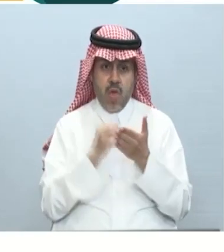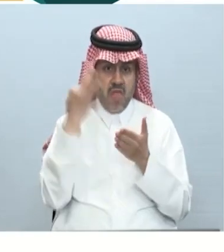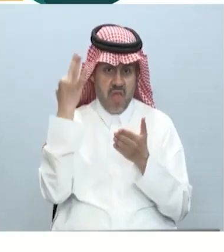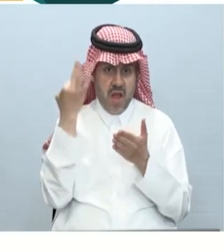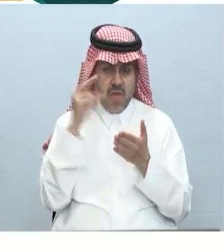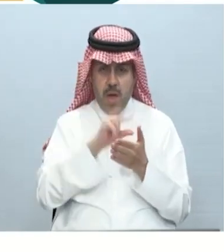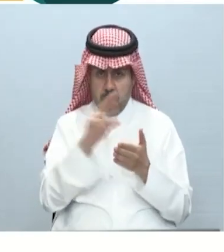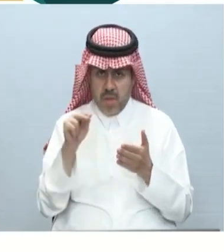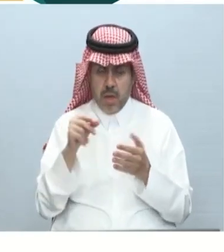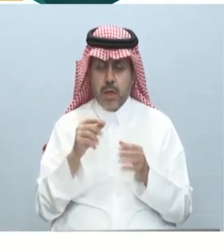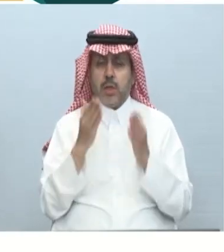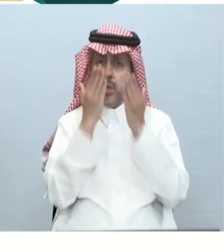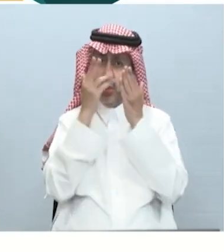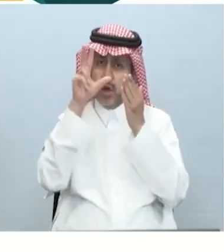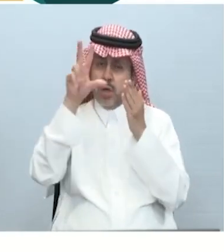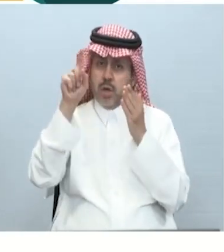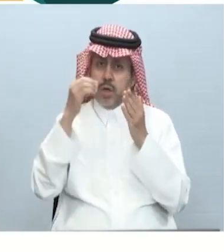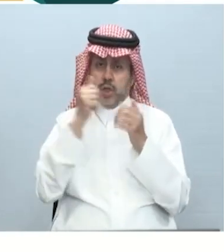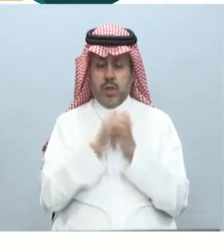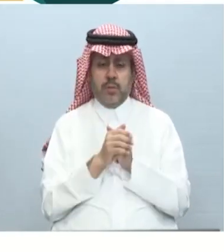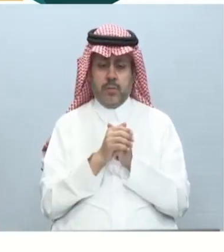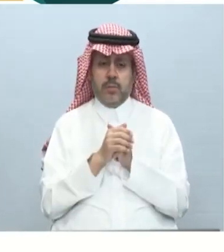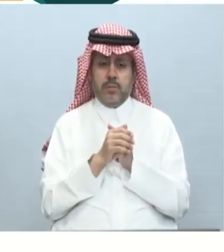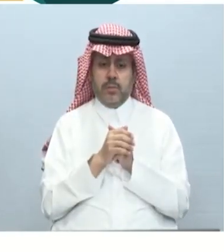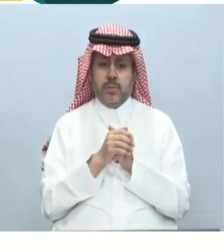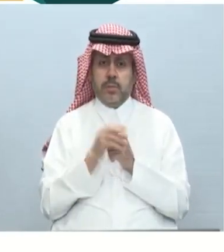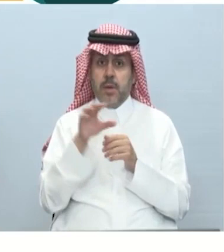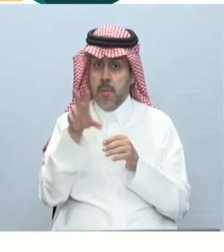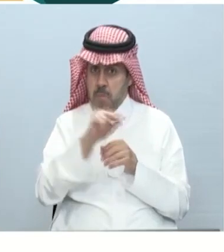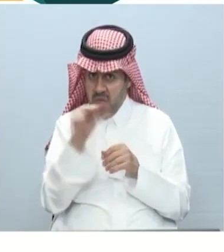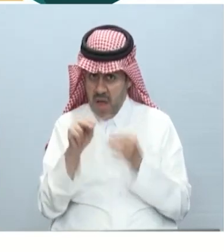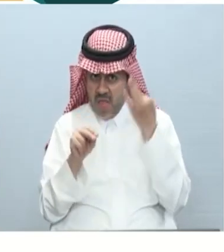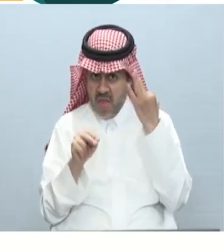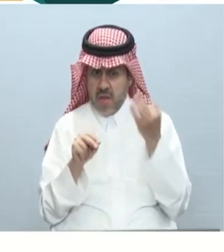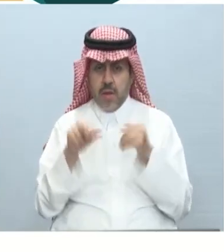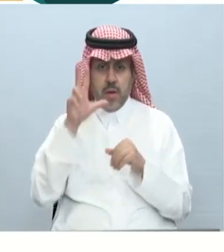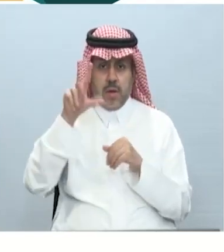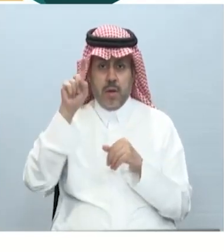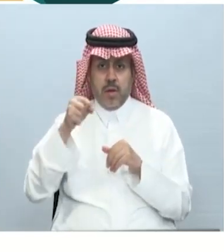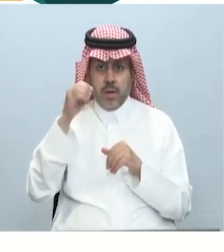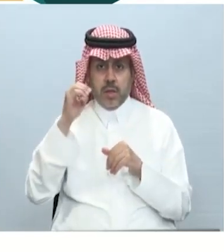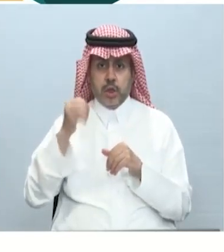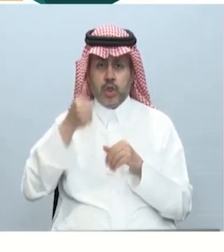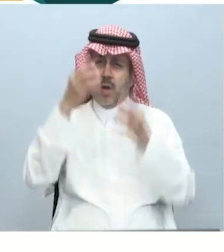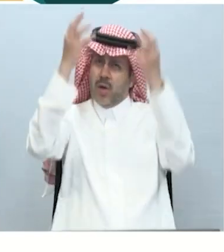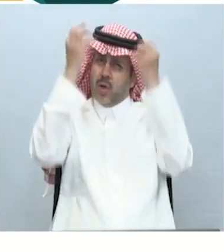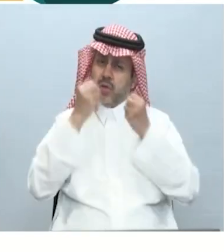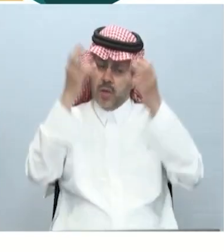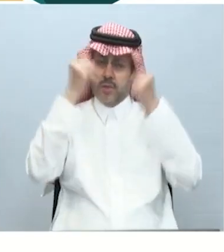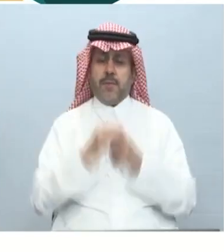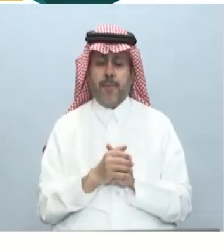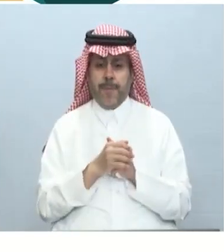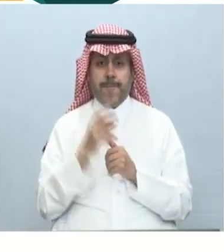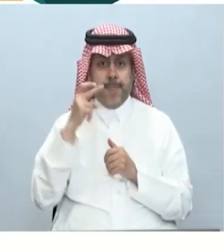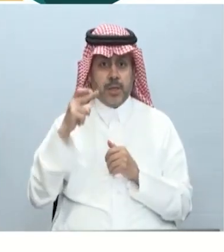للرجاء الرجاء امثله كثيره نذكر لكم اثنين واجتهدوا انتم اخواني واخواتي في ذكر